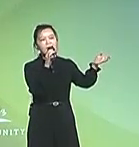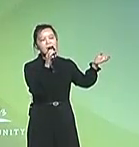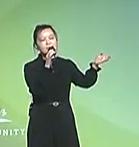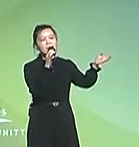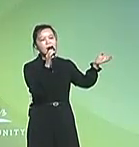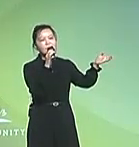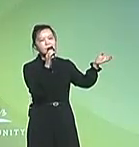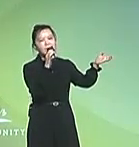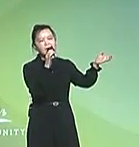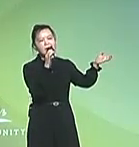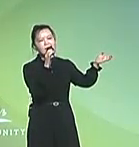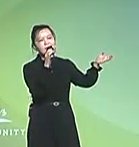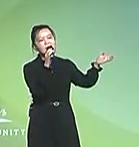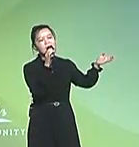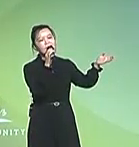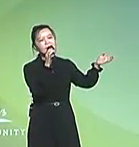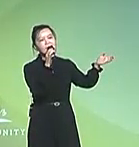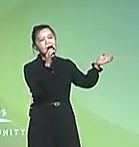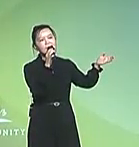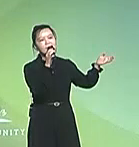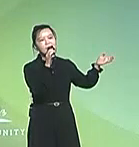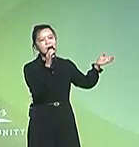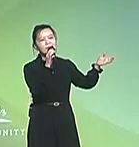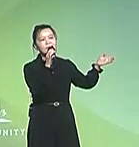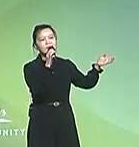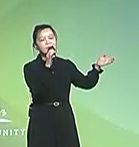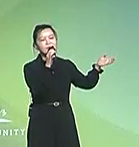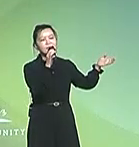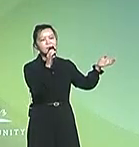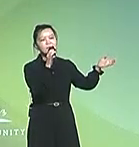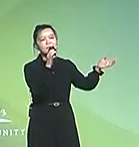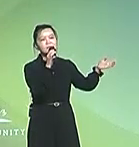당신의 삶 되기를.